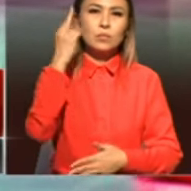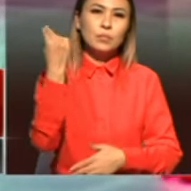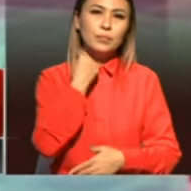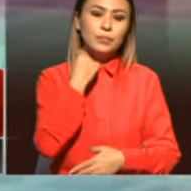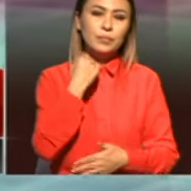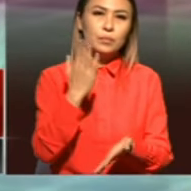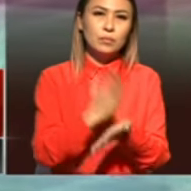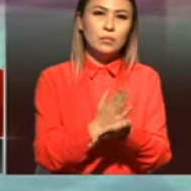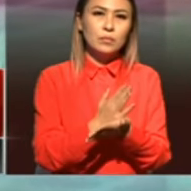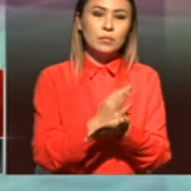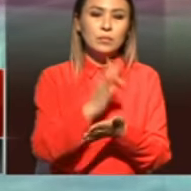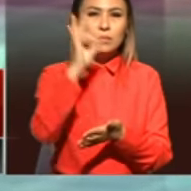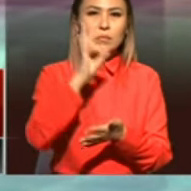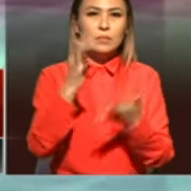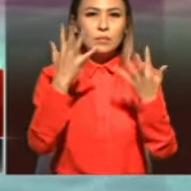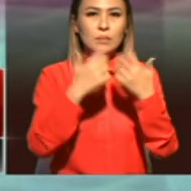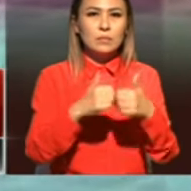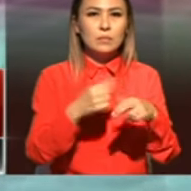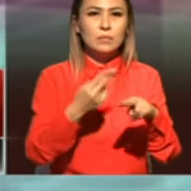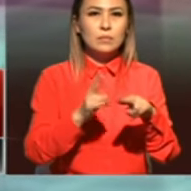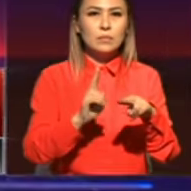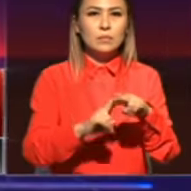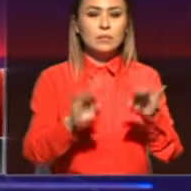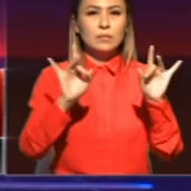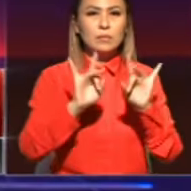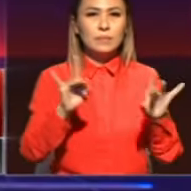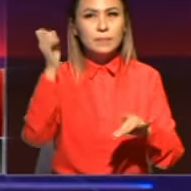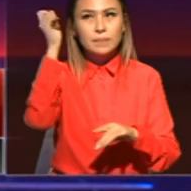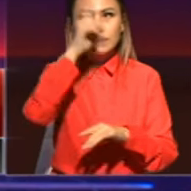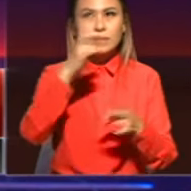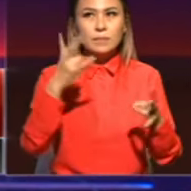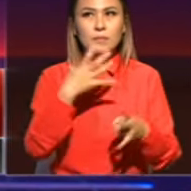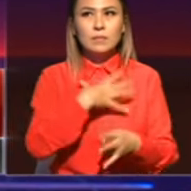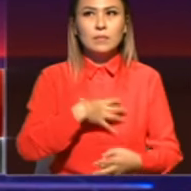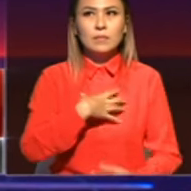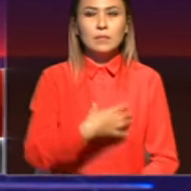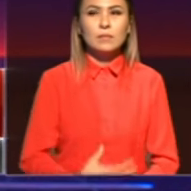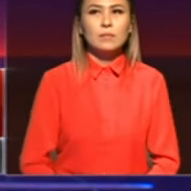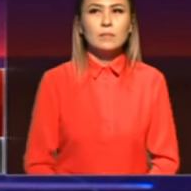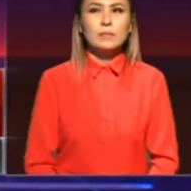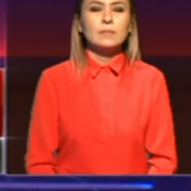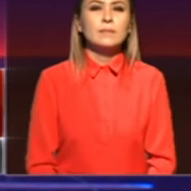алатын. Сол пайызды қаншадан алып отыр, соны білсе ғой сол. Сол маңызды ғой.